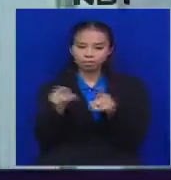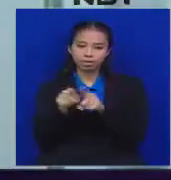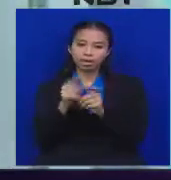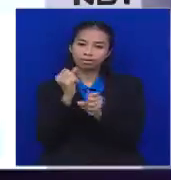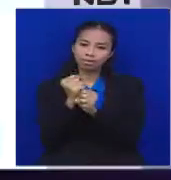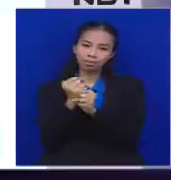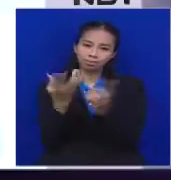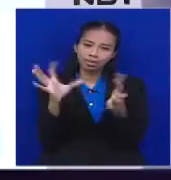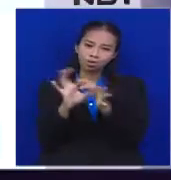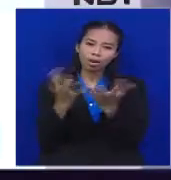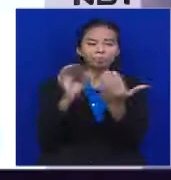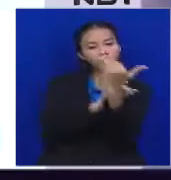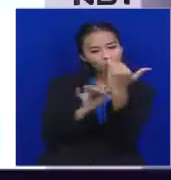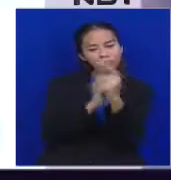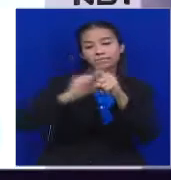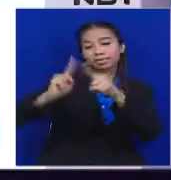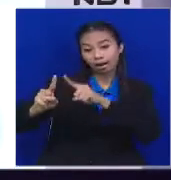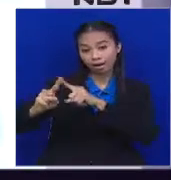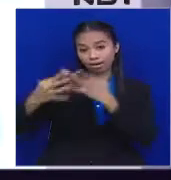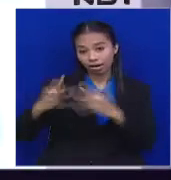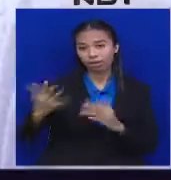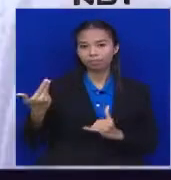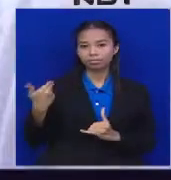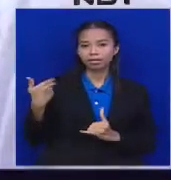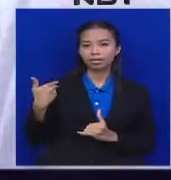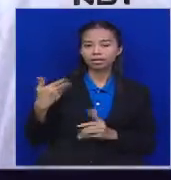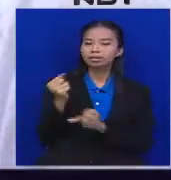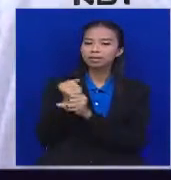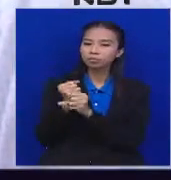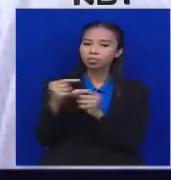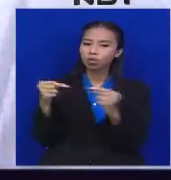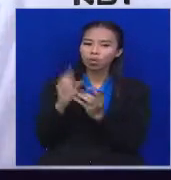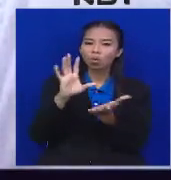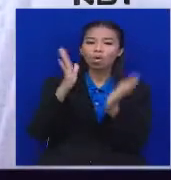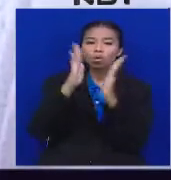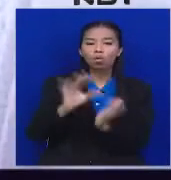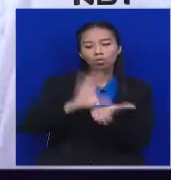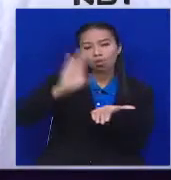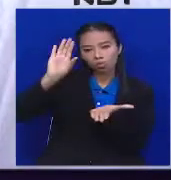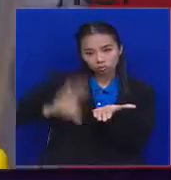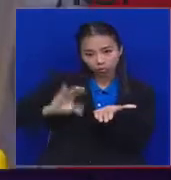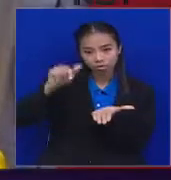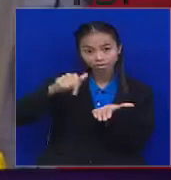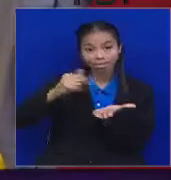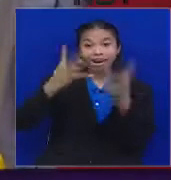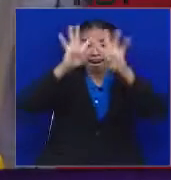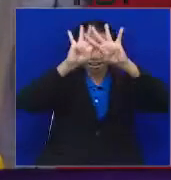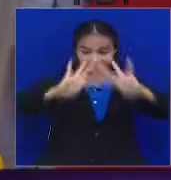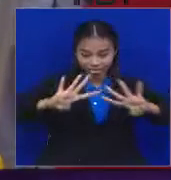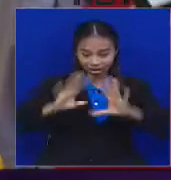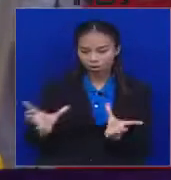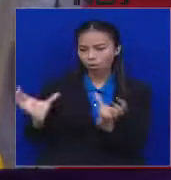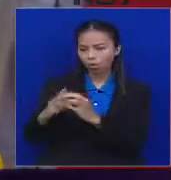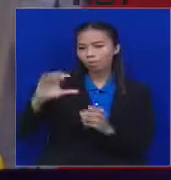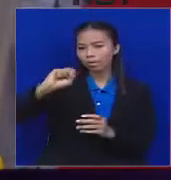ชิ้นส่วนอิเล็กทรอนิกส์นอกจากนี้นะครับยังมีการจับคู่ธุรกิจระหว่างนักลงทุนจากอาเซียนกว่า 5,000 รายกับกลุ่ม SME